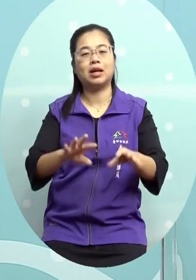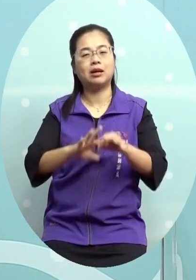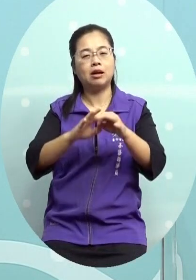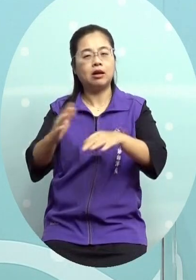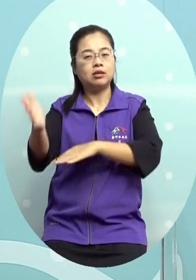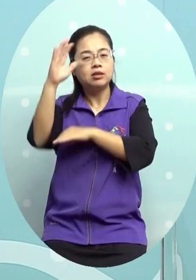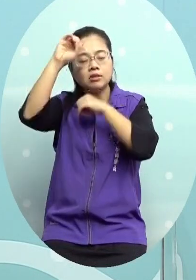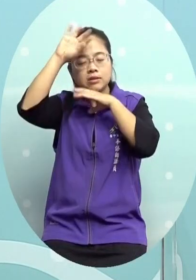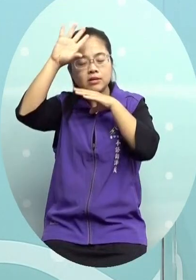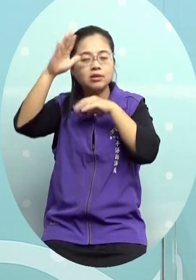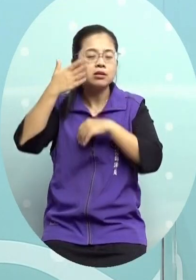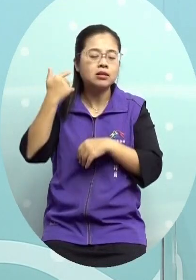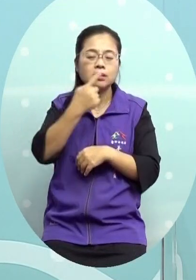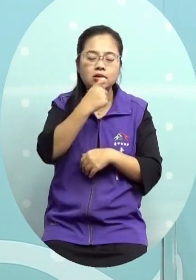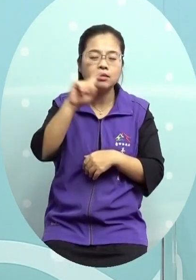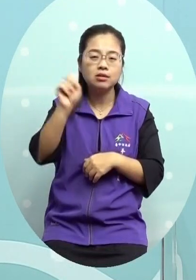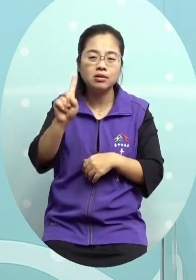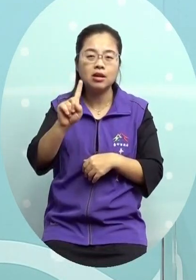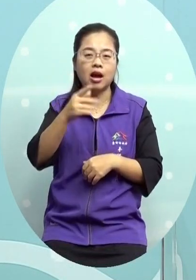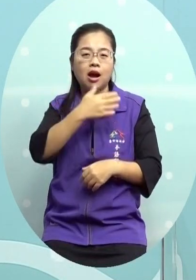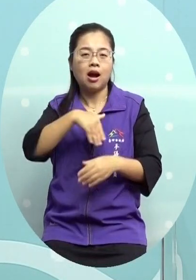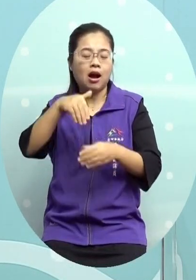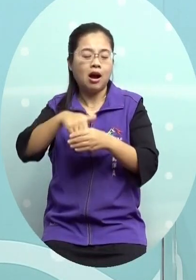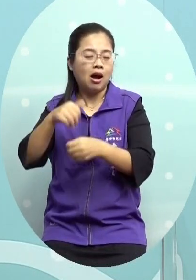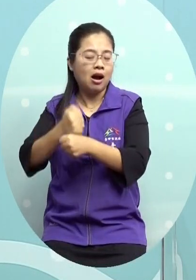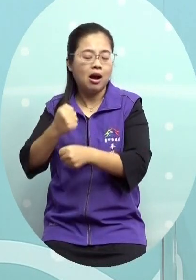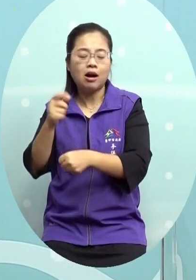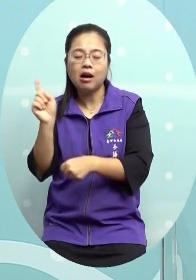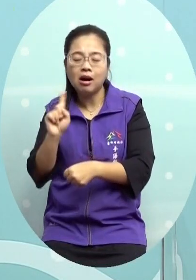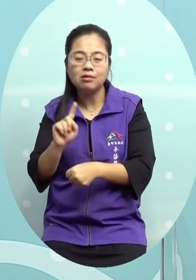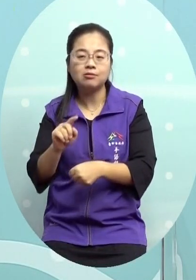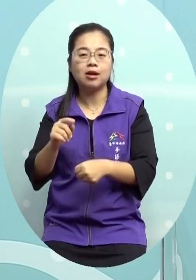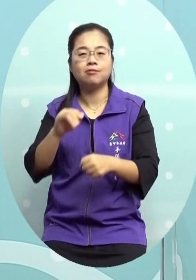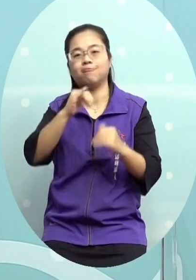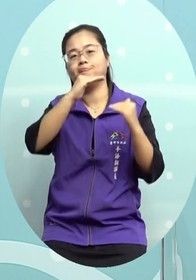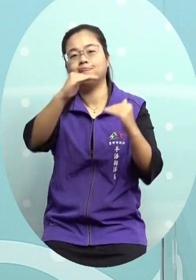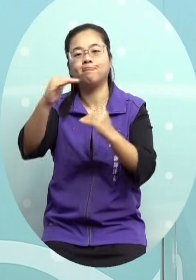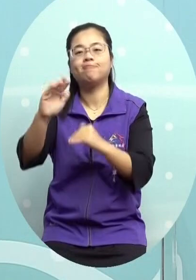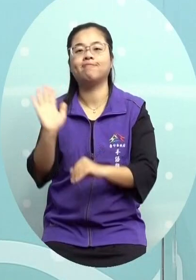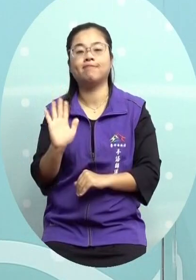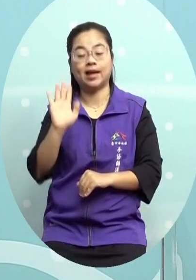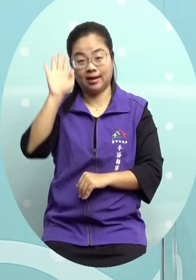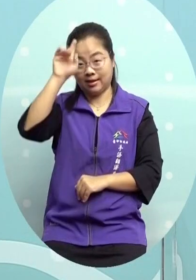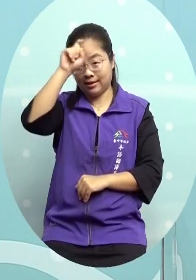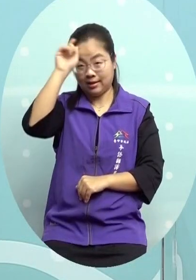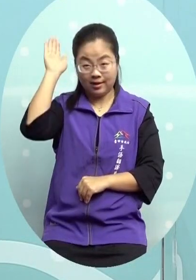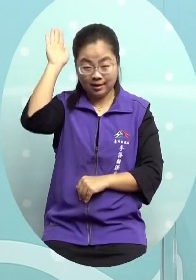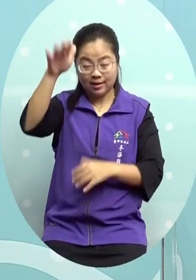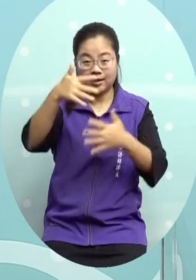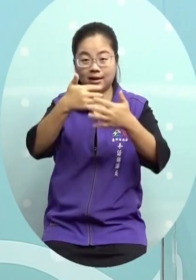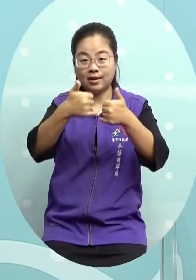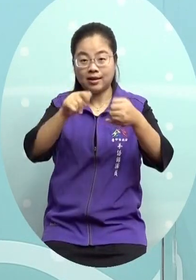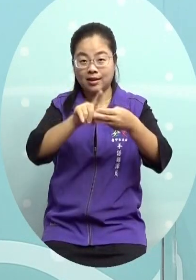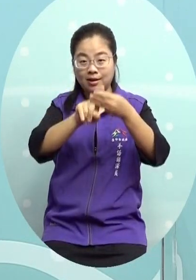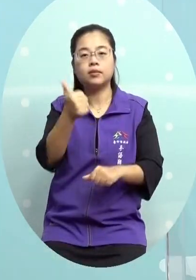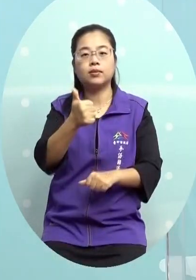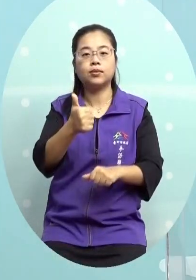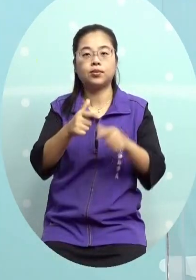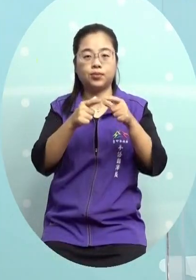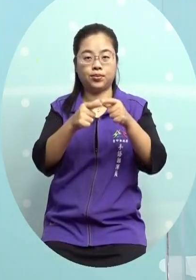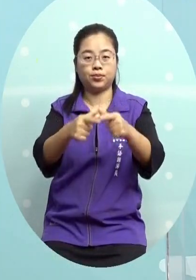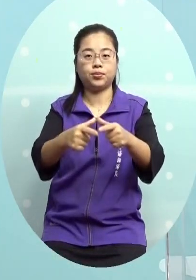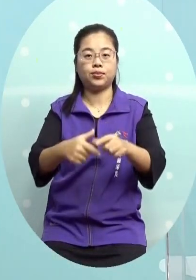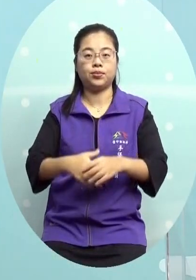或者是候选人的背景而有所在资源上面的限制，这是希望未来在民主制度里面更公平的部